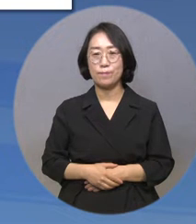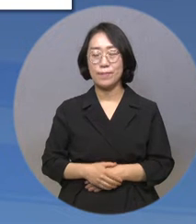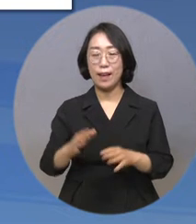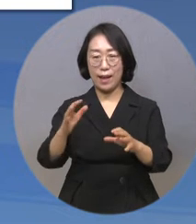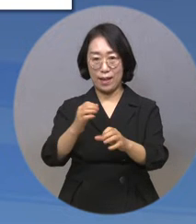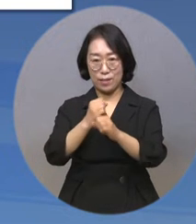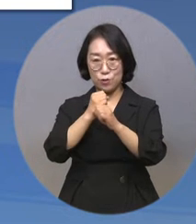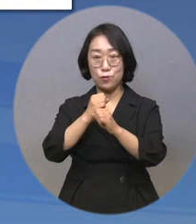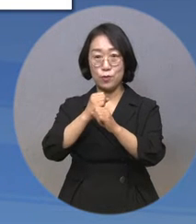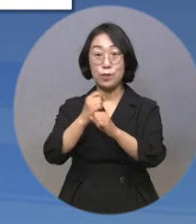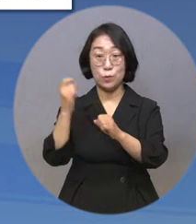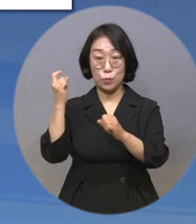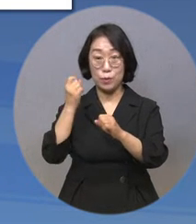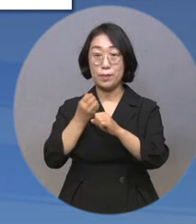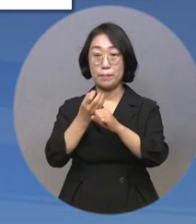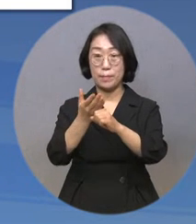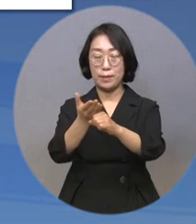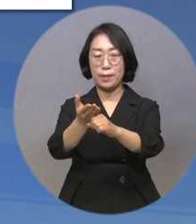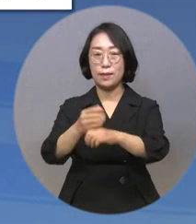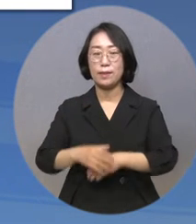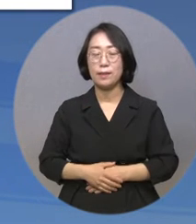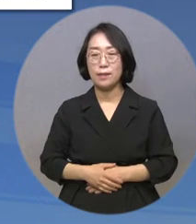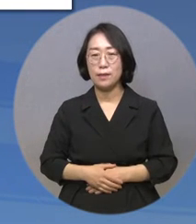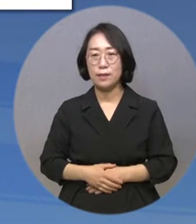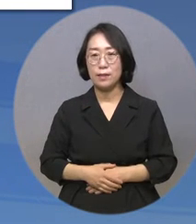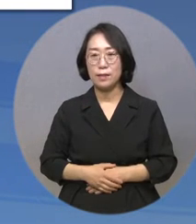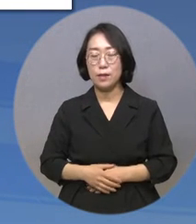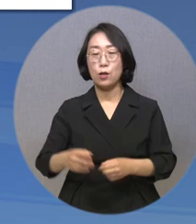이어서 간추린 뉴스 전해드립니다.